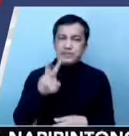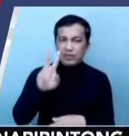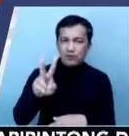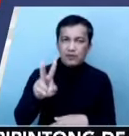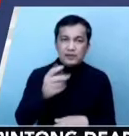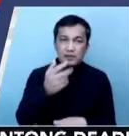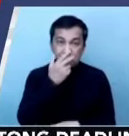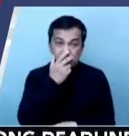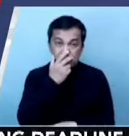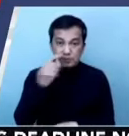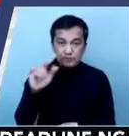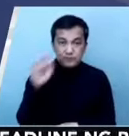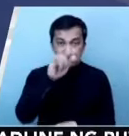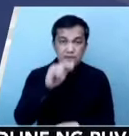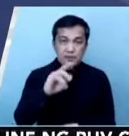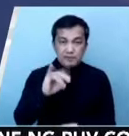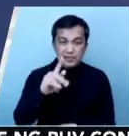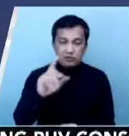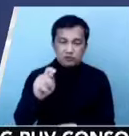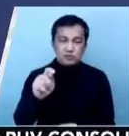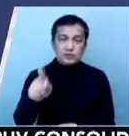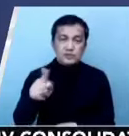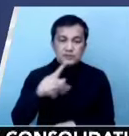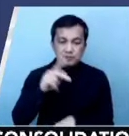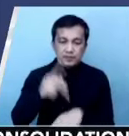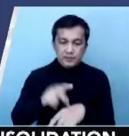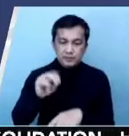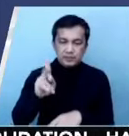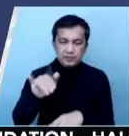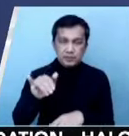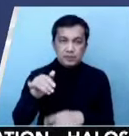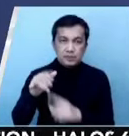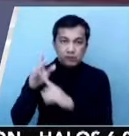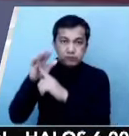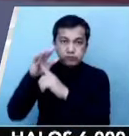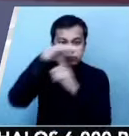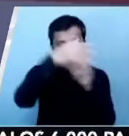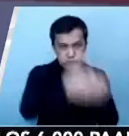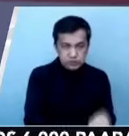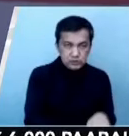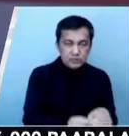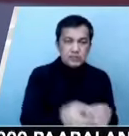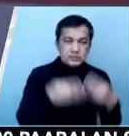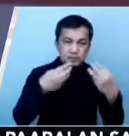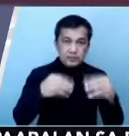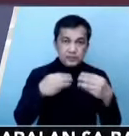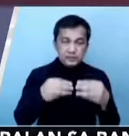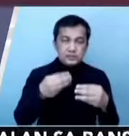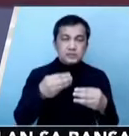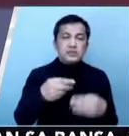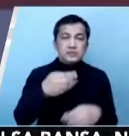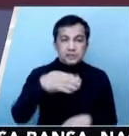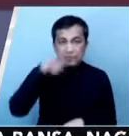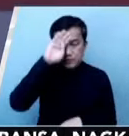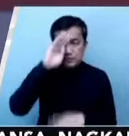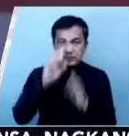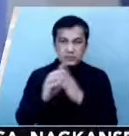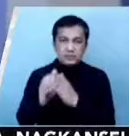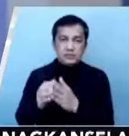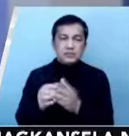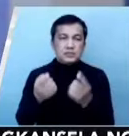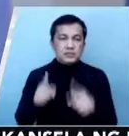ang sinasakyan nilang helicopter sa likod ng isang palengke sa Cavite City. Nangyari yan habang nagsasagawa sila ng training